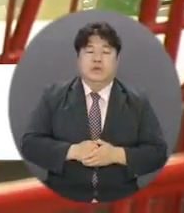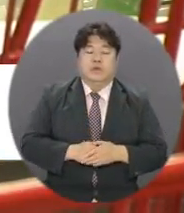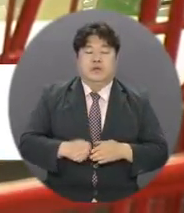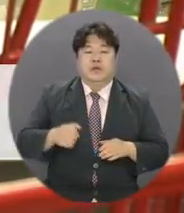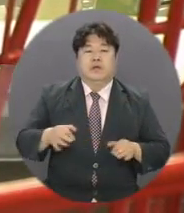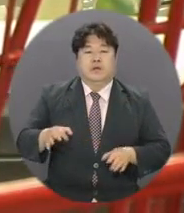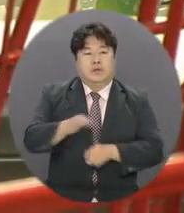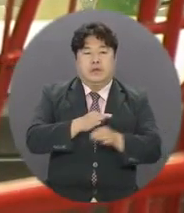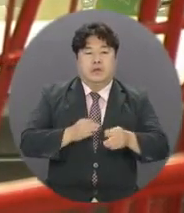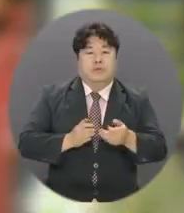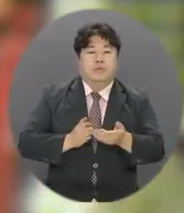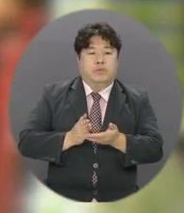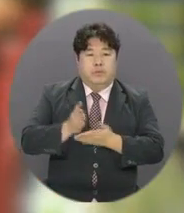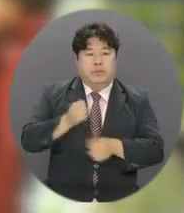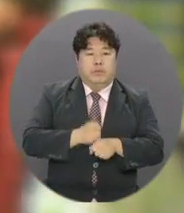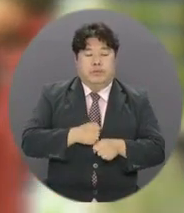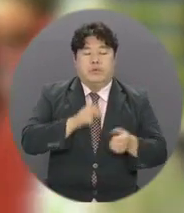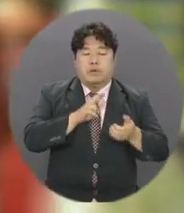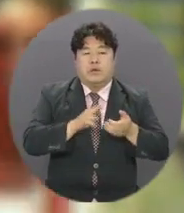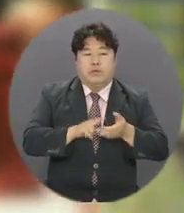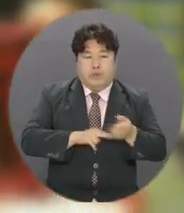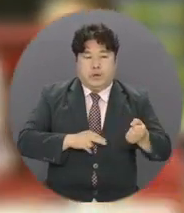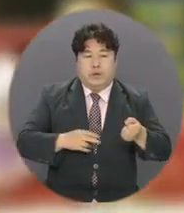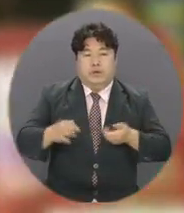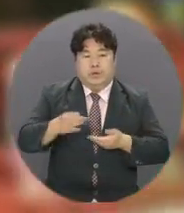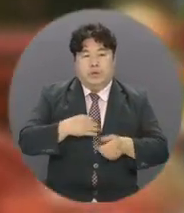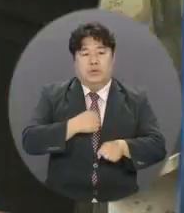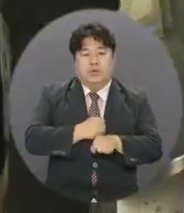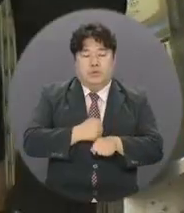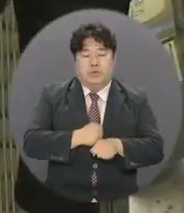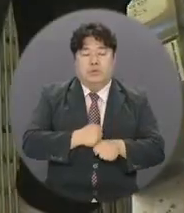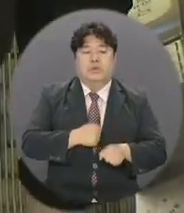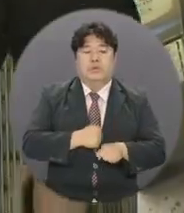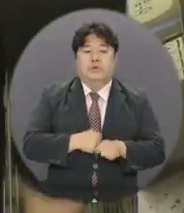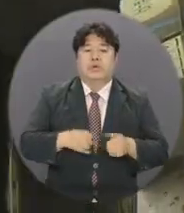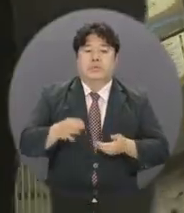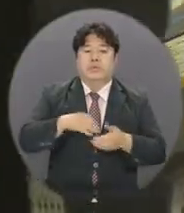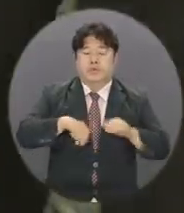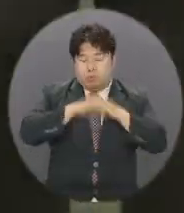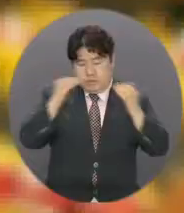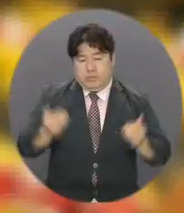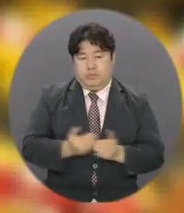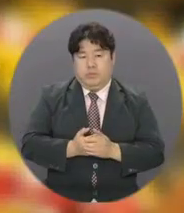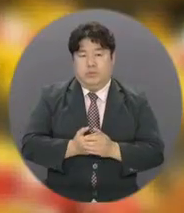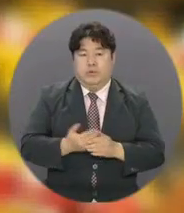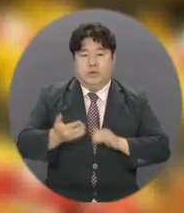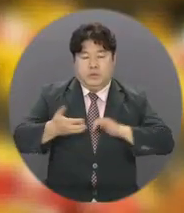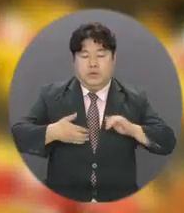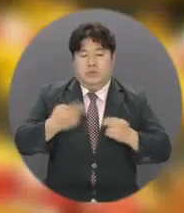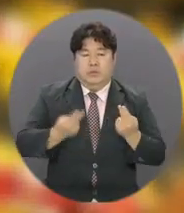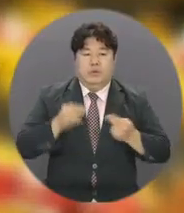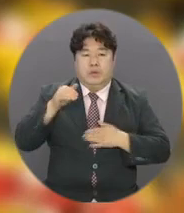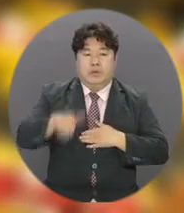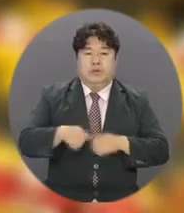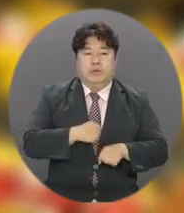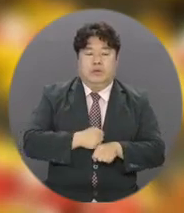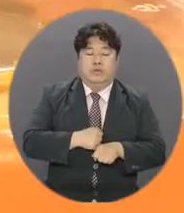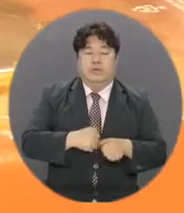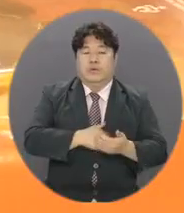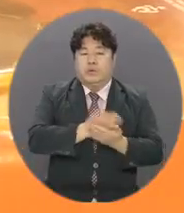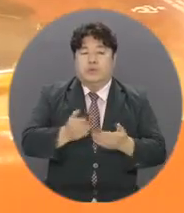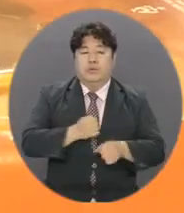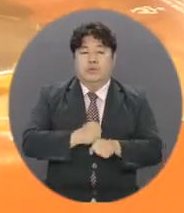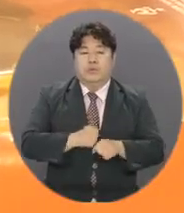경영 항목별로는 매출과 수익, 비용과 고용 전망 등이 모두 전분기 대비 하락했고